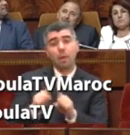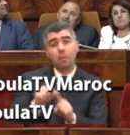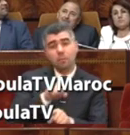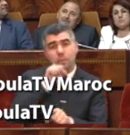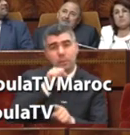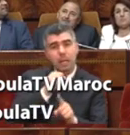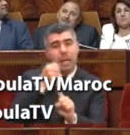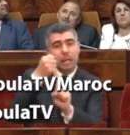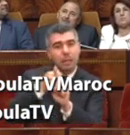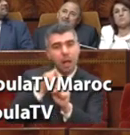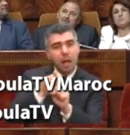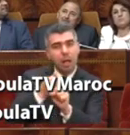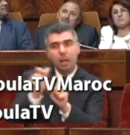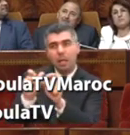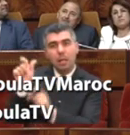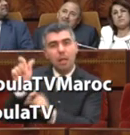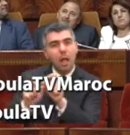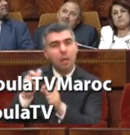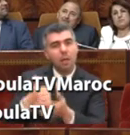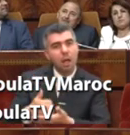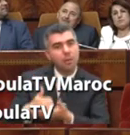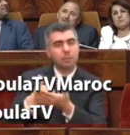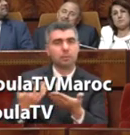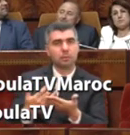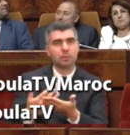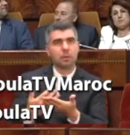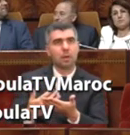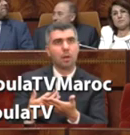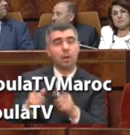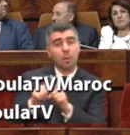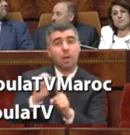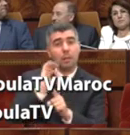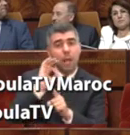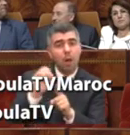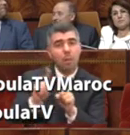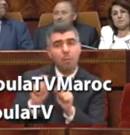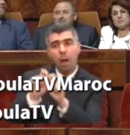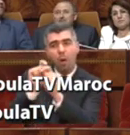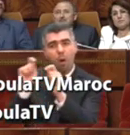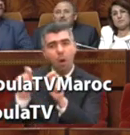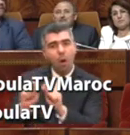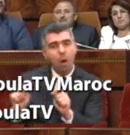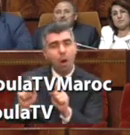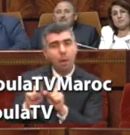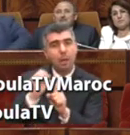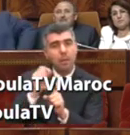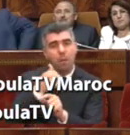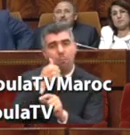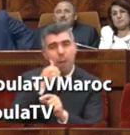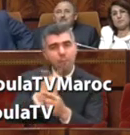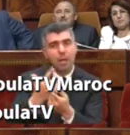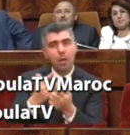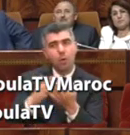يحافظ على القدرة الشرائية للمستهلك، بغينا إصلاح اللي كيضمن شروط المنافسة ويحارب الممارسة المشبوهة